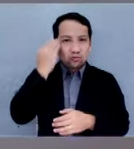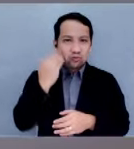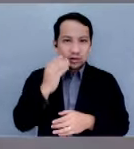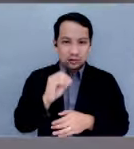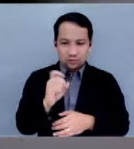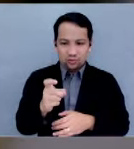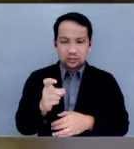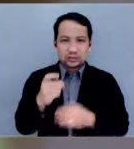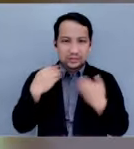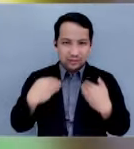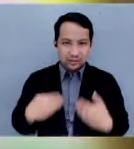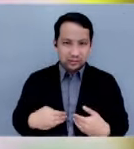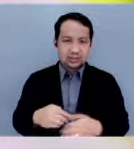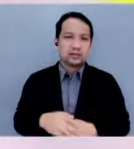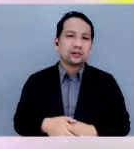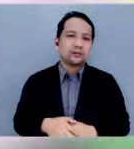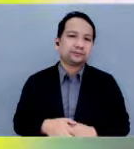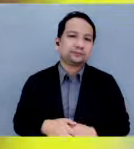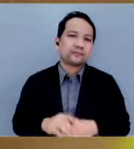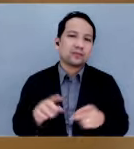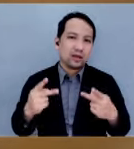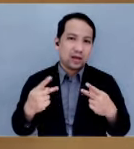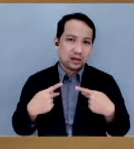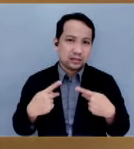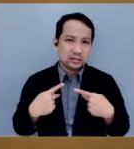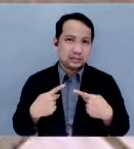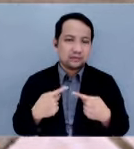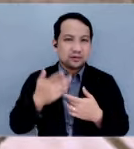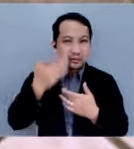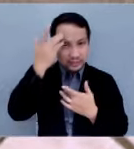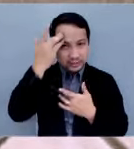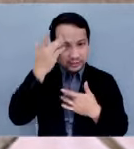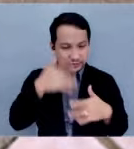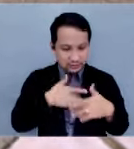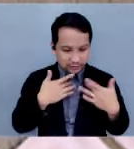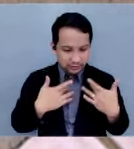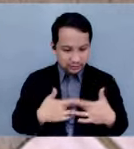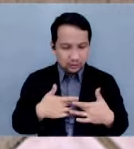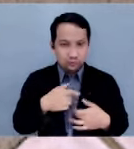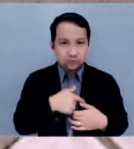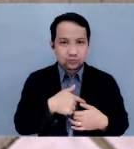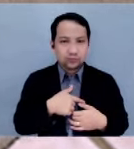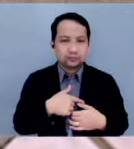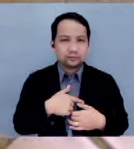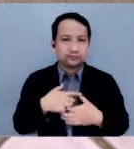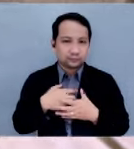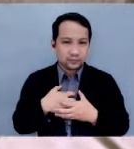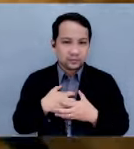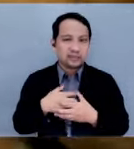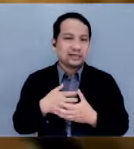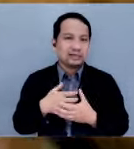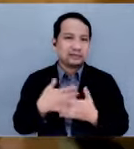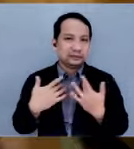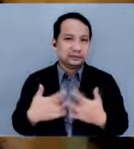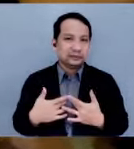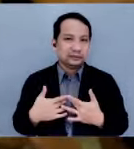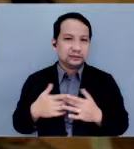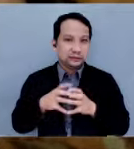katawan. Ayun po pala kasi meron po siyang congenital heart disease. Sobrang congested po ng puso niya. Sobrang laki po